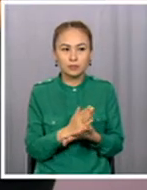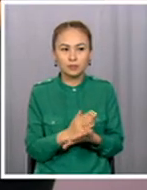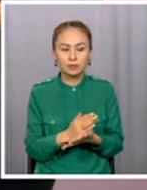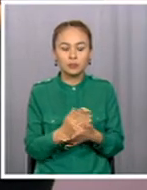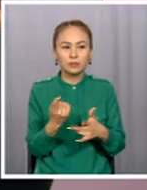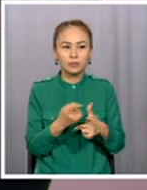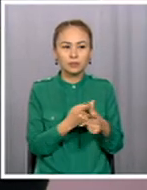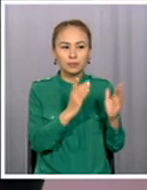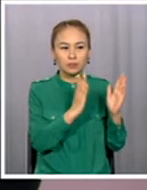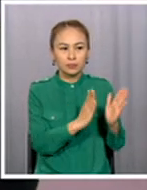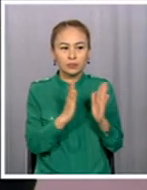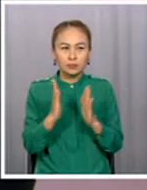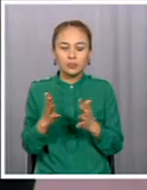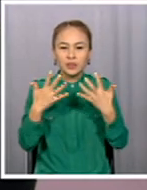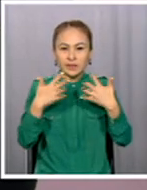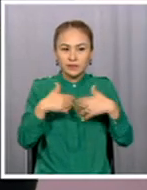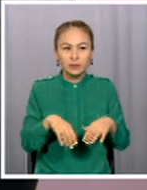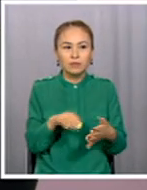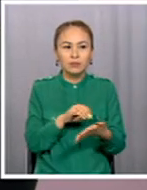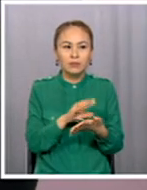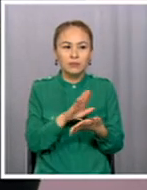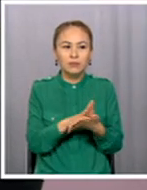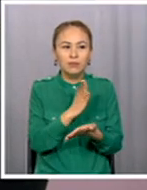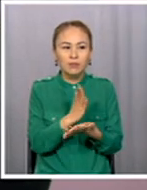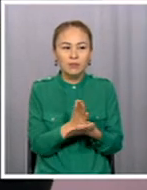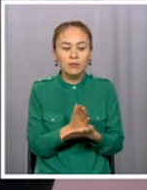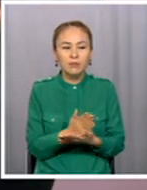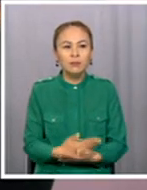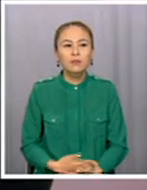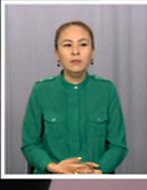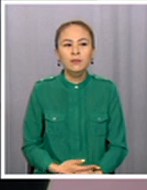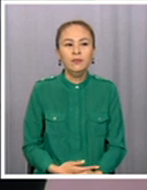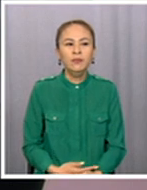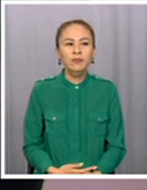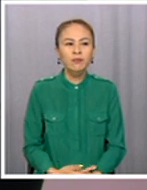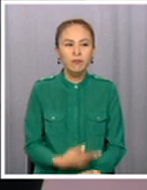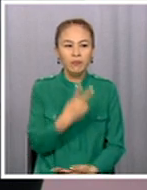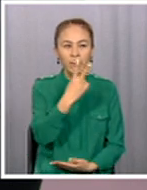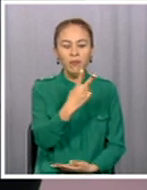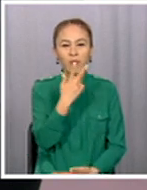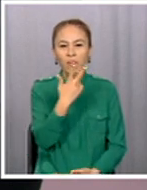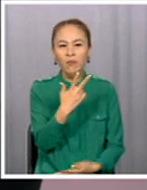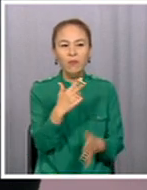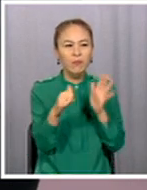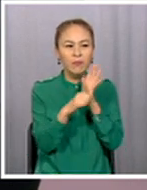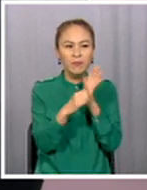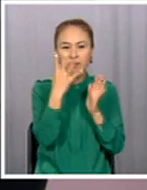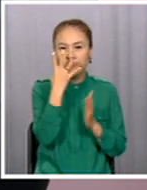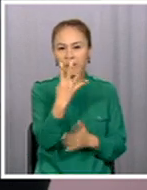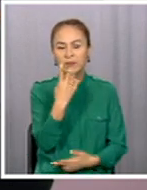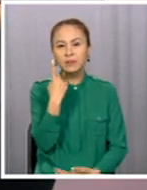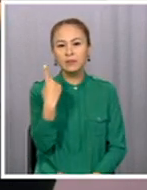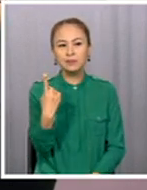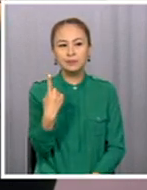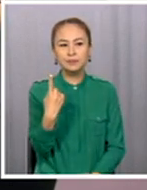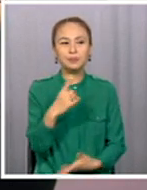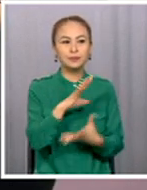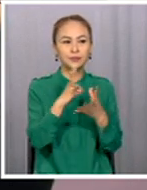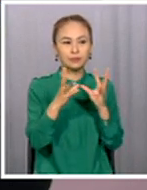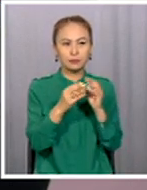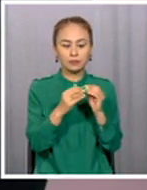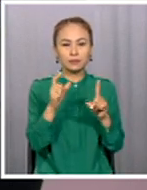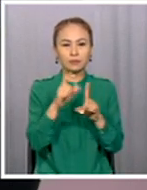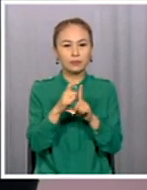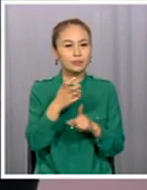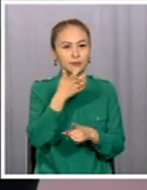Әріптердің реті цифрлармен көрсетілген. 2, 3, 6, 4, 1 цифрлары